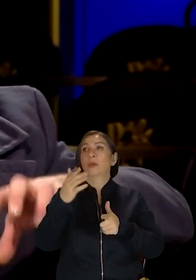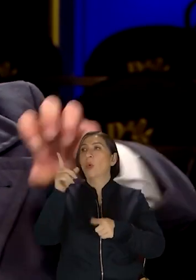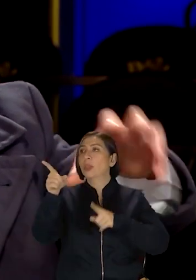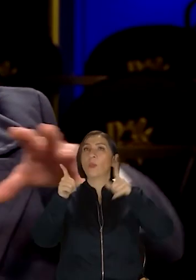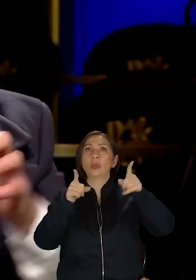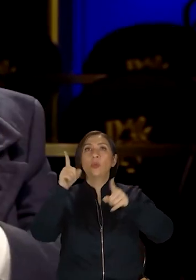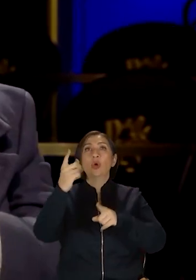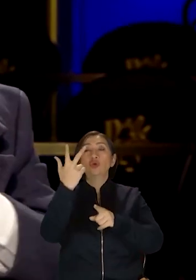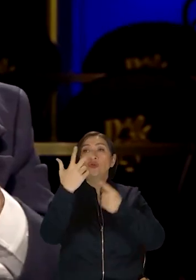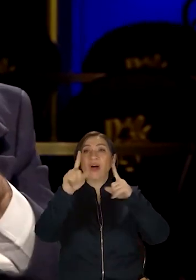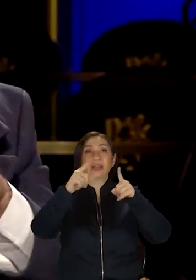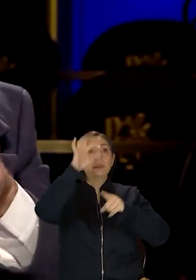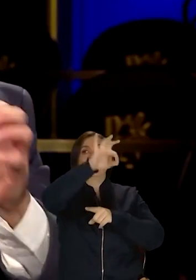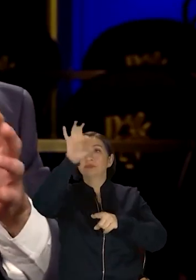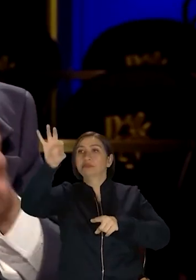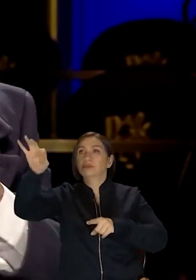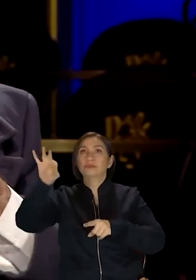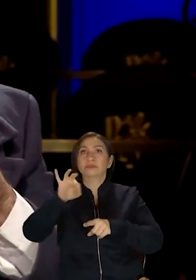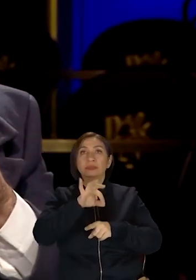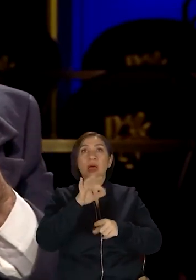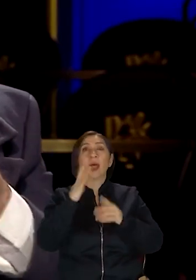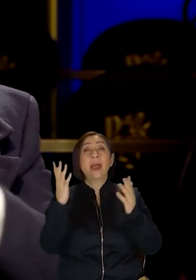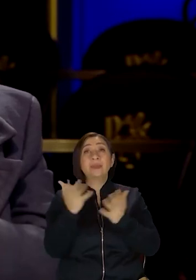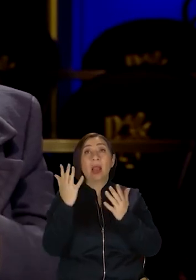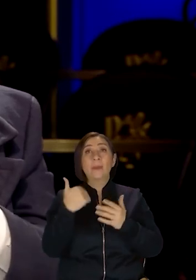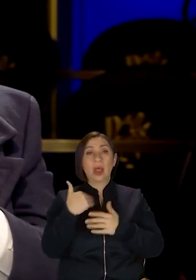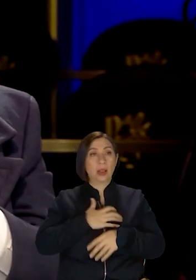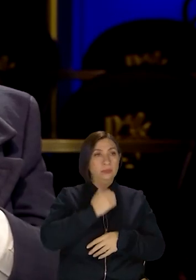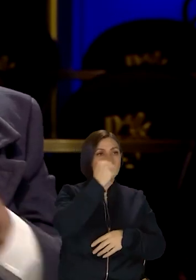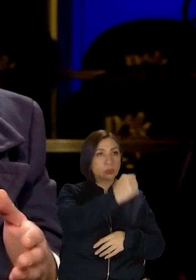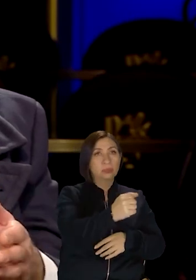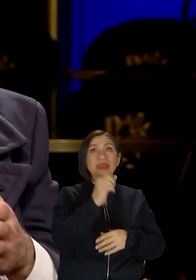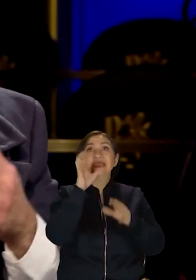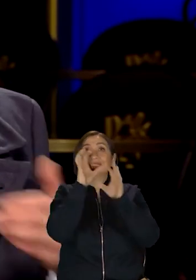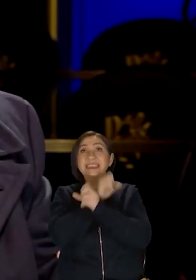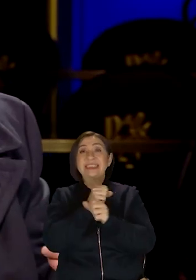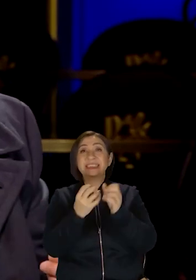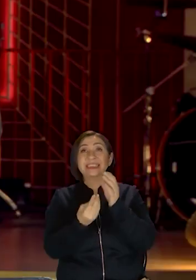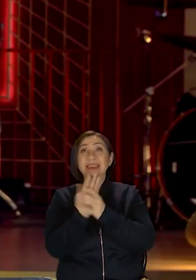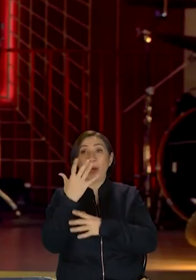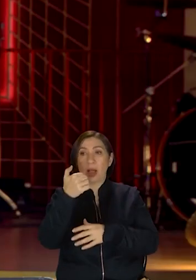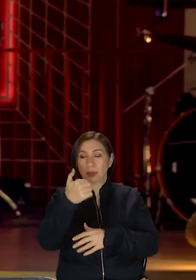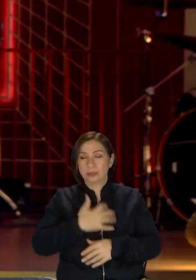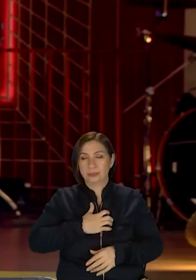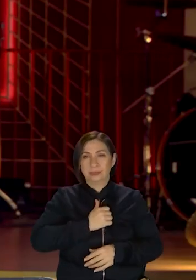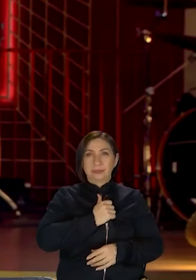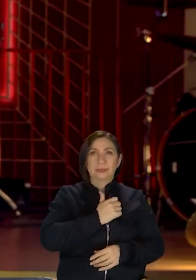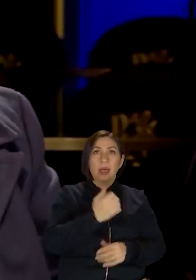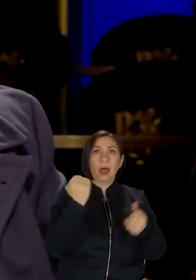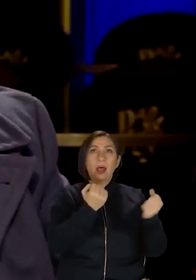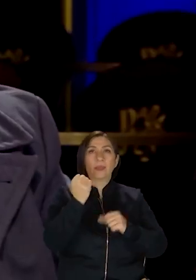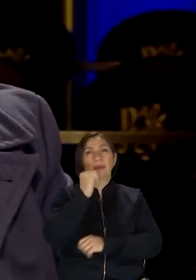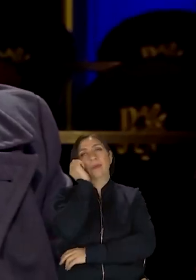falan filan 3-4 farklı lokasyon, yani onların hepsi hala beni götürdükleri yer dahil sır, çünkü sabah altta aldılar beni. Böyle arabada